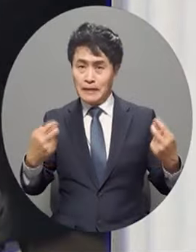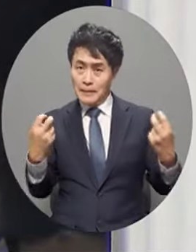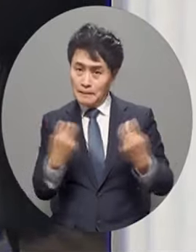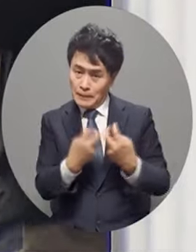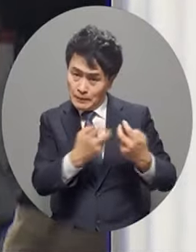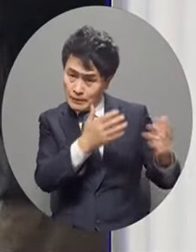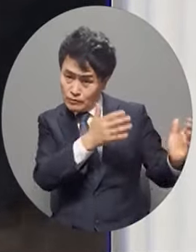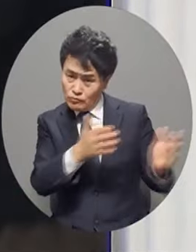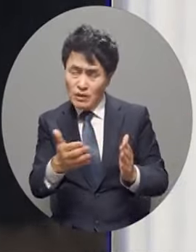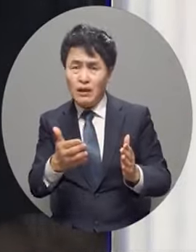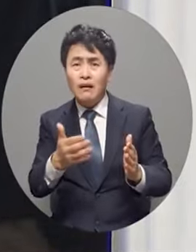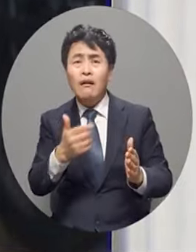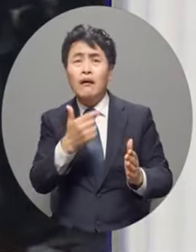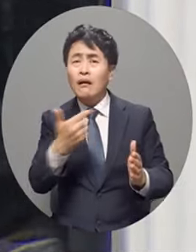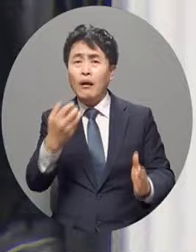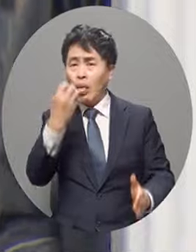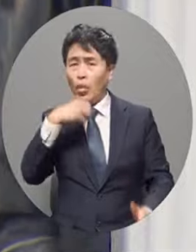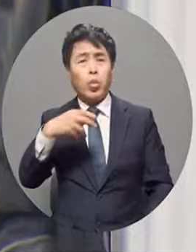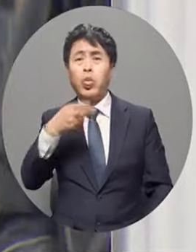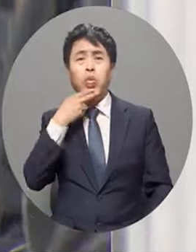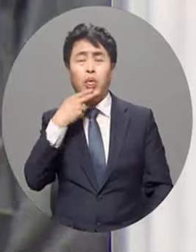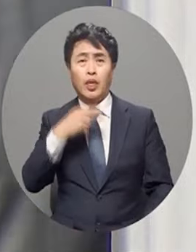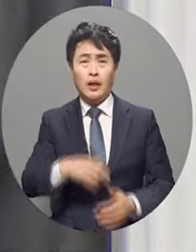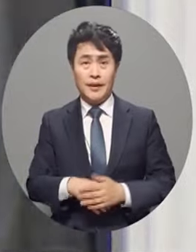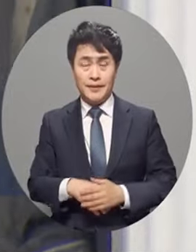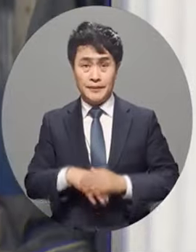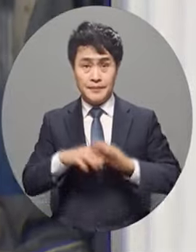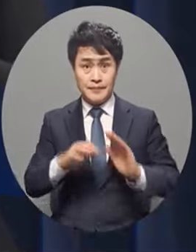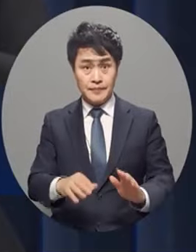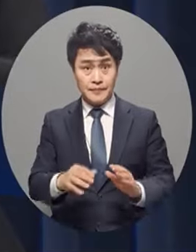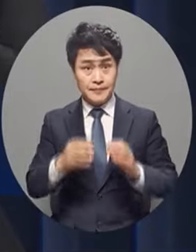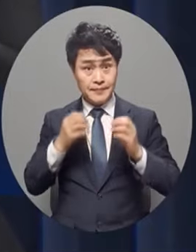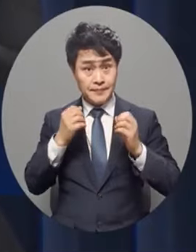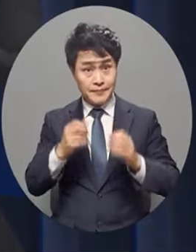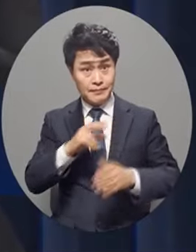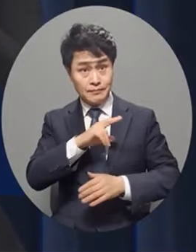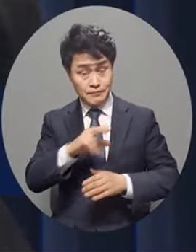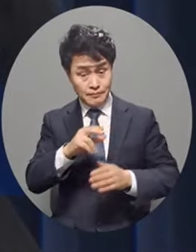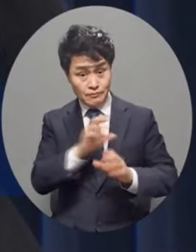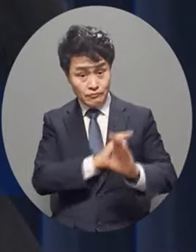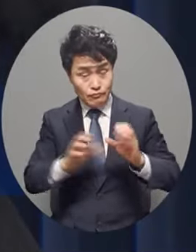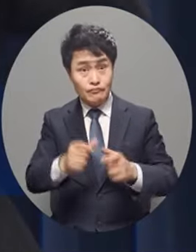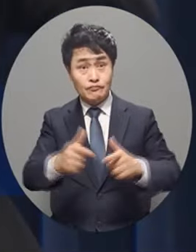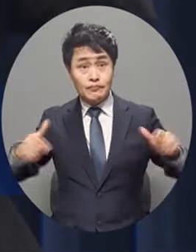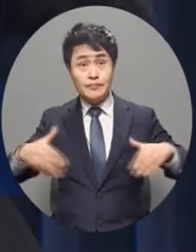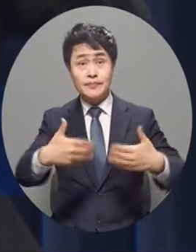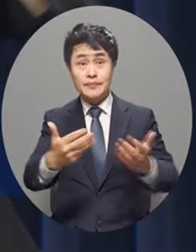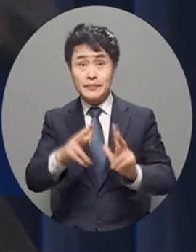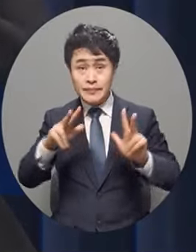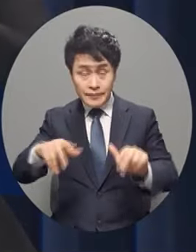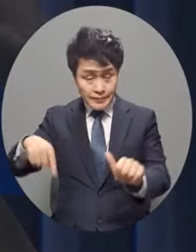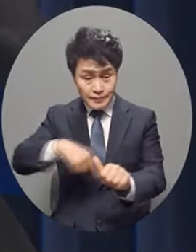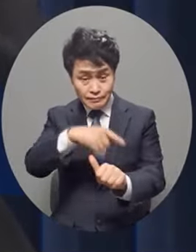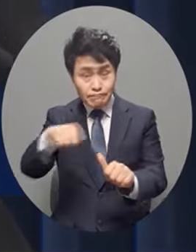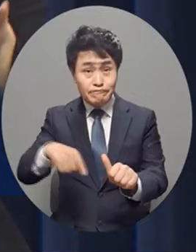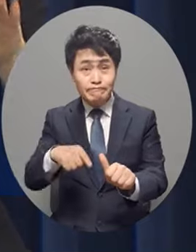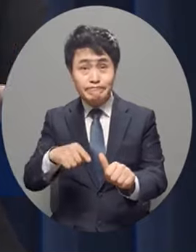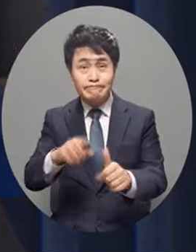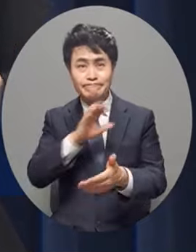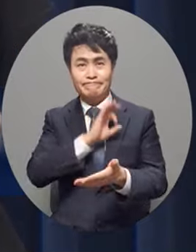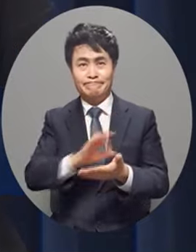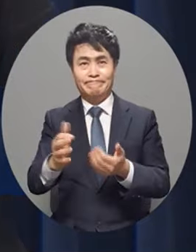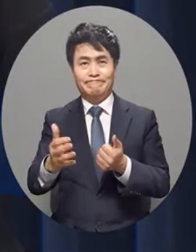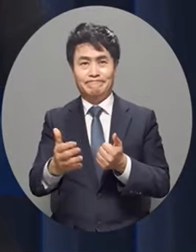나섰지만 큰 효과는 없었습니다. 신규 열차 추가 편성 등 현장에서 바로 적용할 수